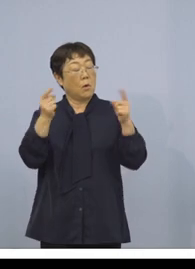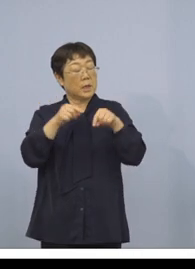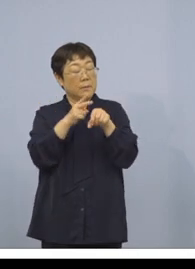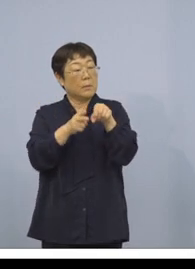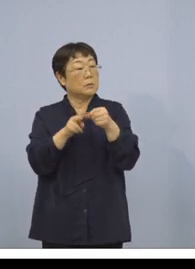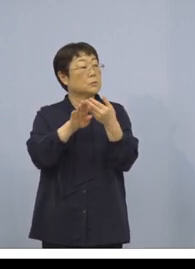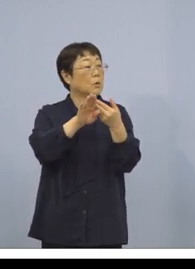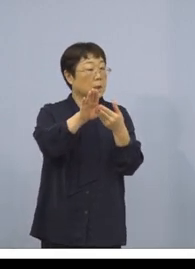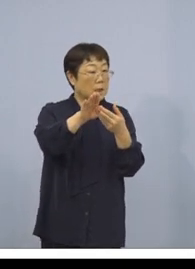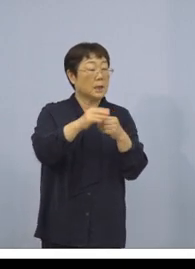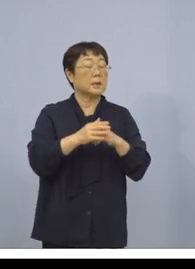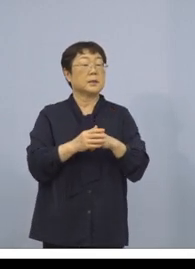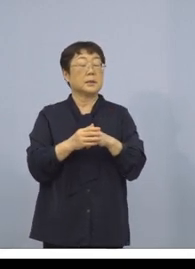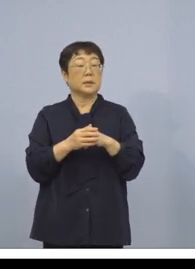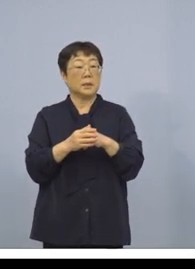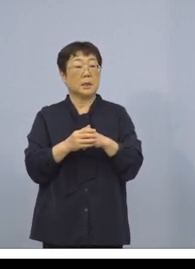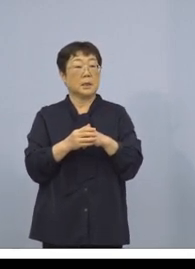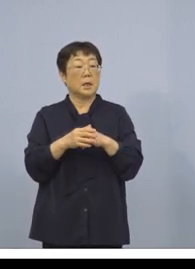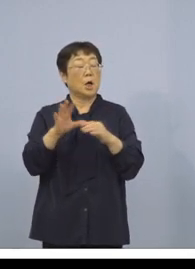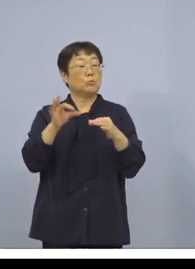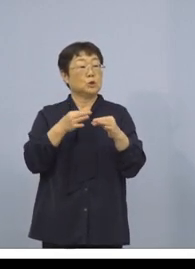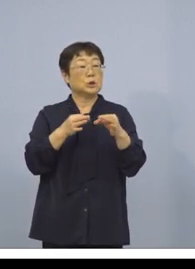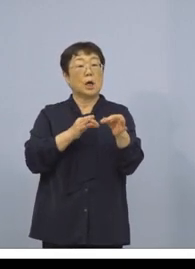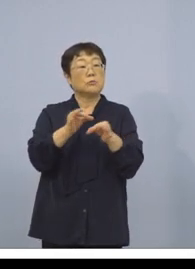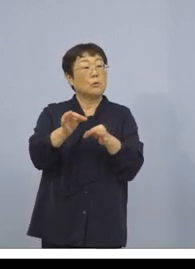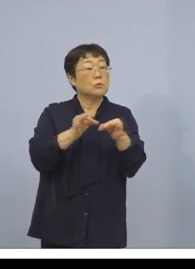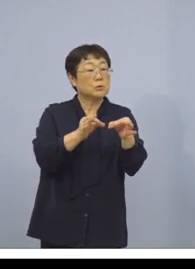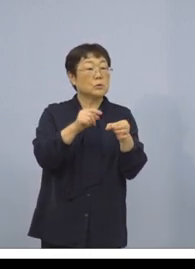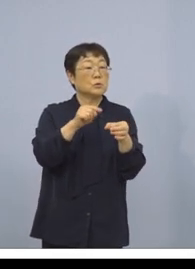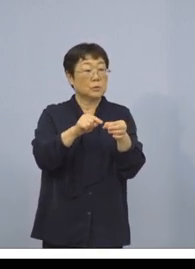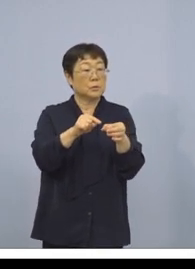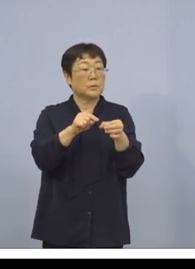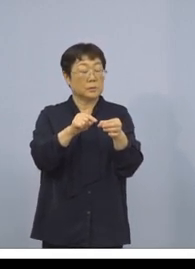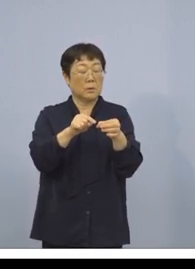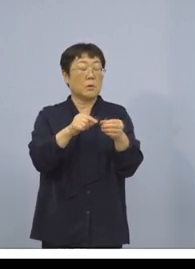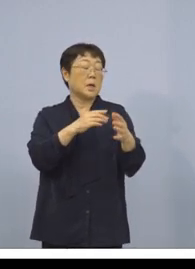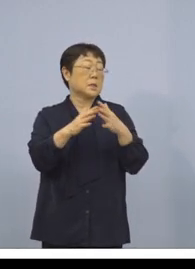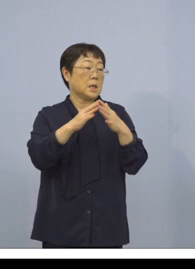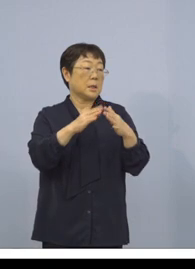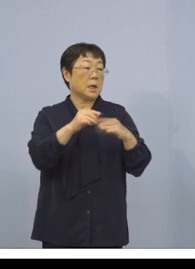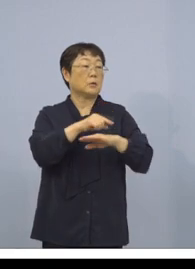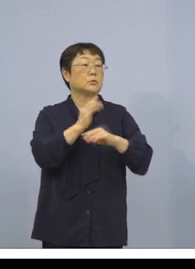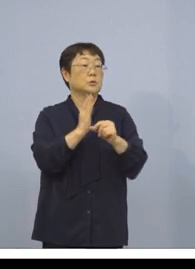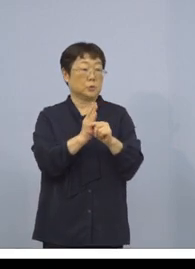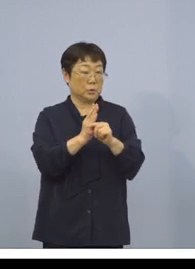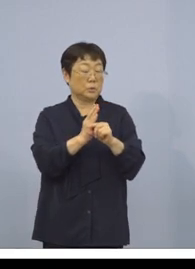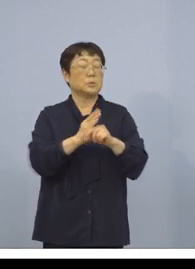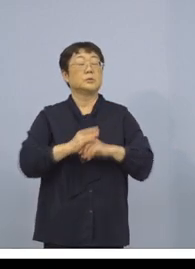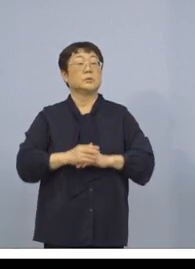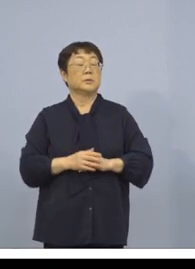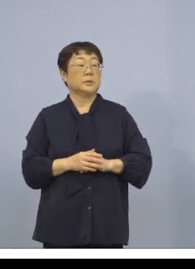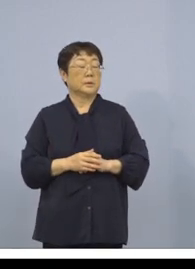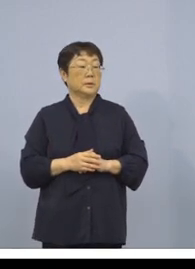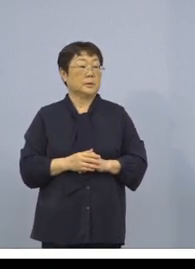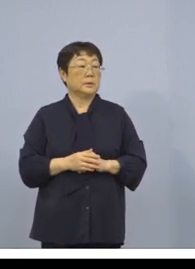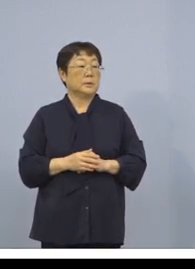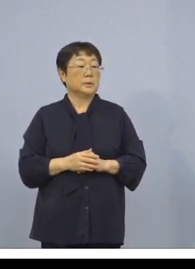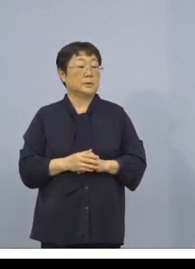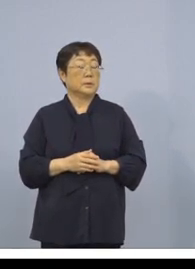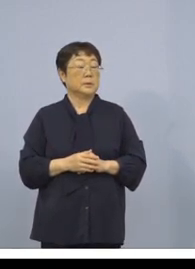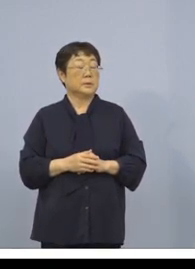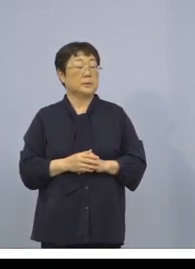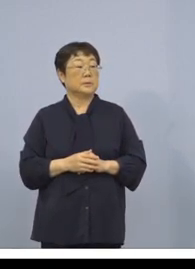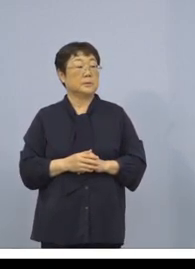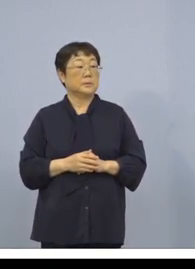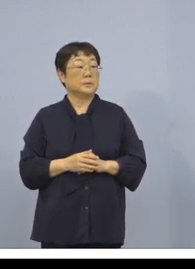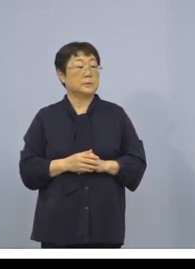て、もう今物産を売っていく、こういった戦略もさせていただいているところでございます。海南の